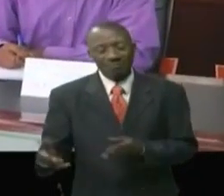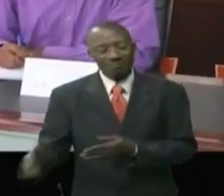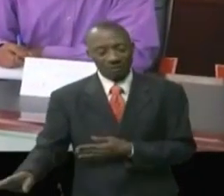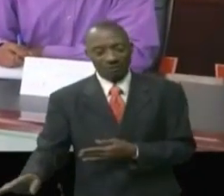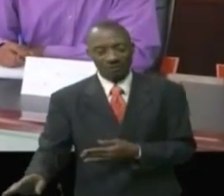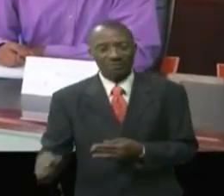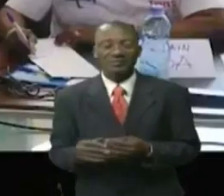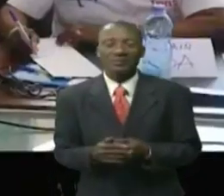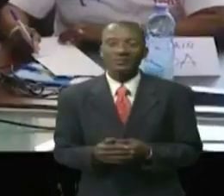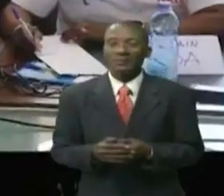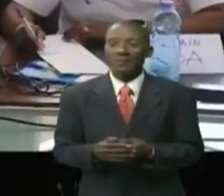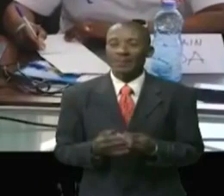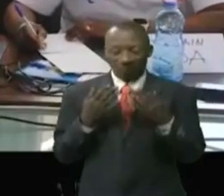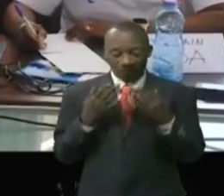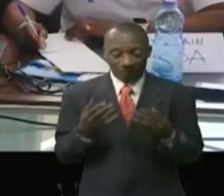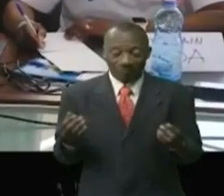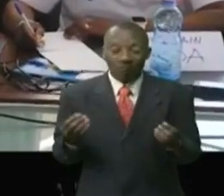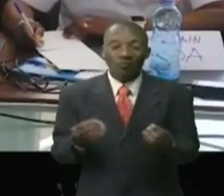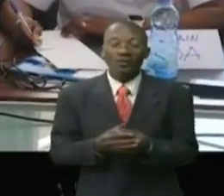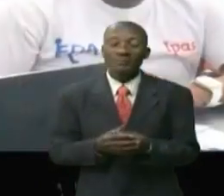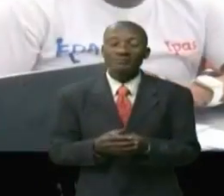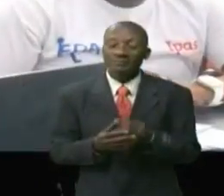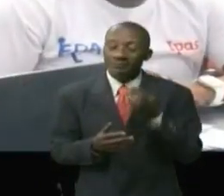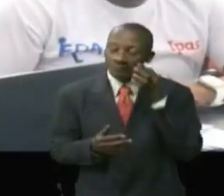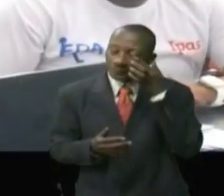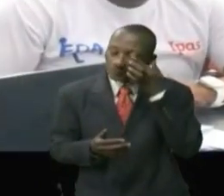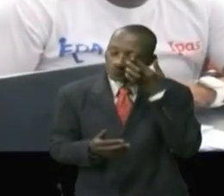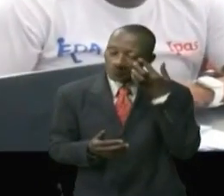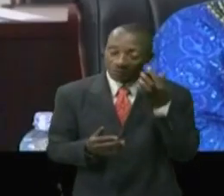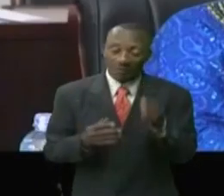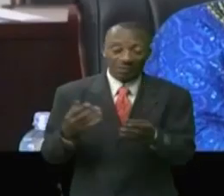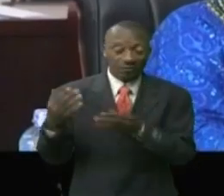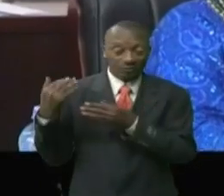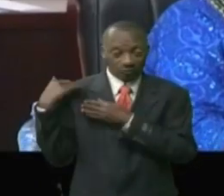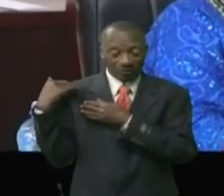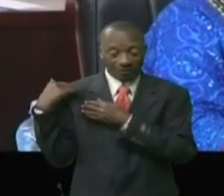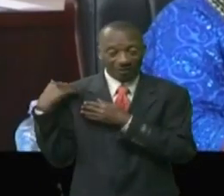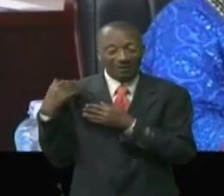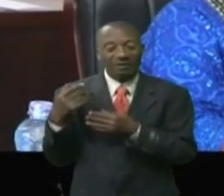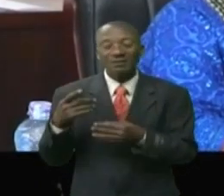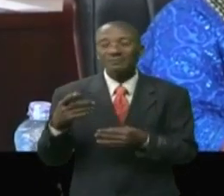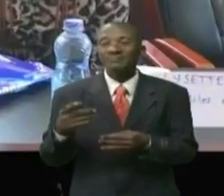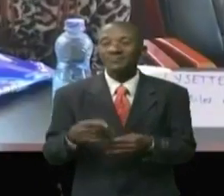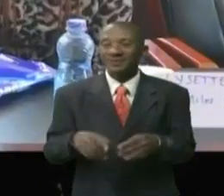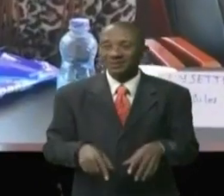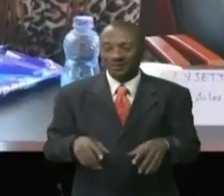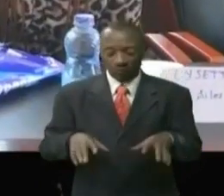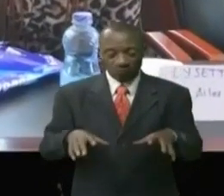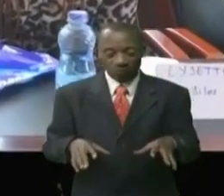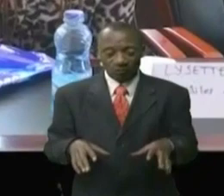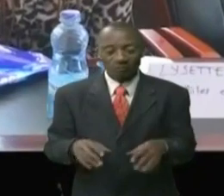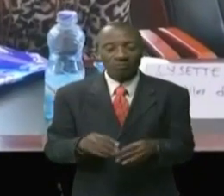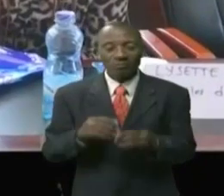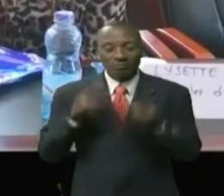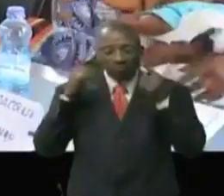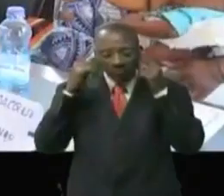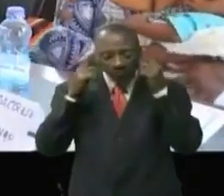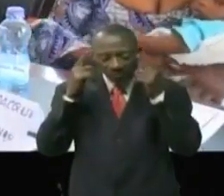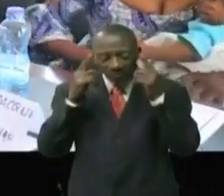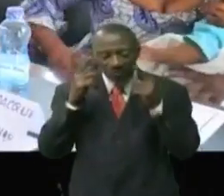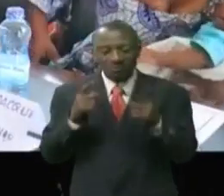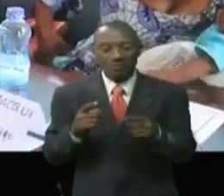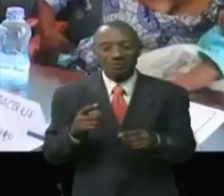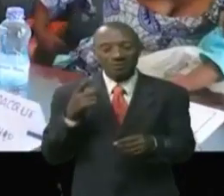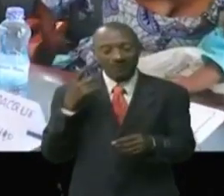rencontre vu la situation que traverse le nord kivou elle a exprimé l'implication et l'engagement du gouvernement provincial sur les droits des